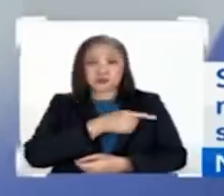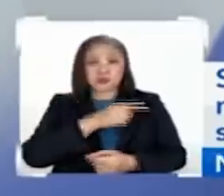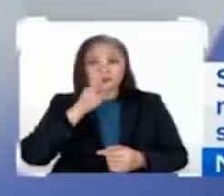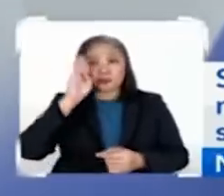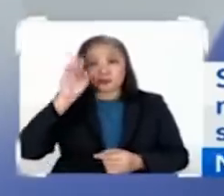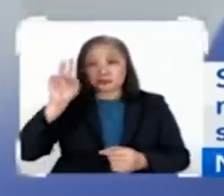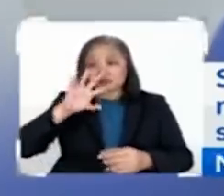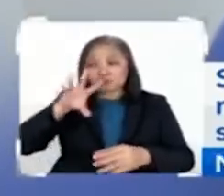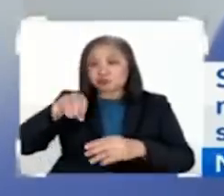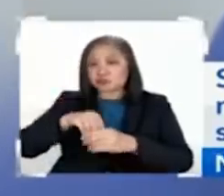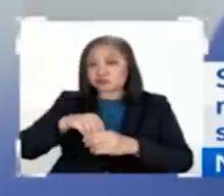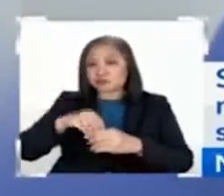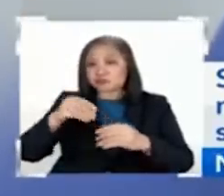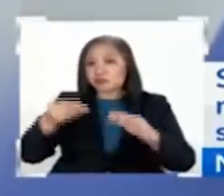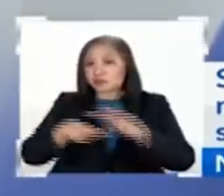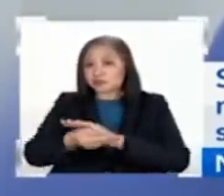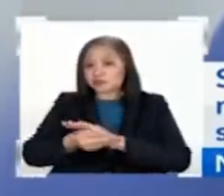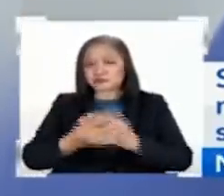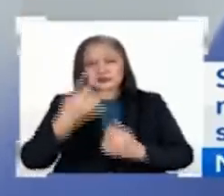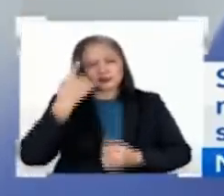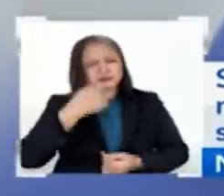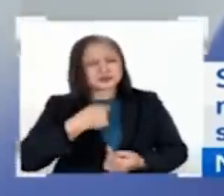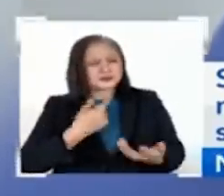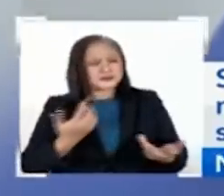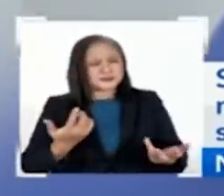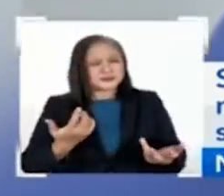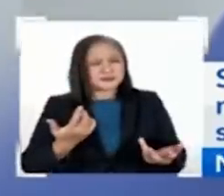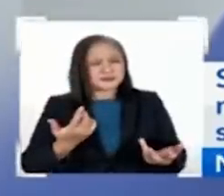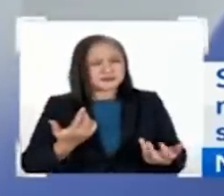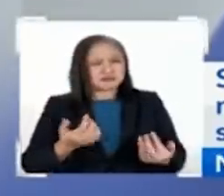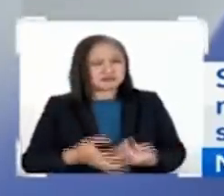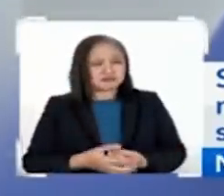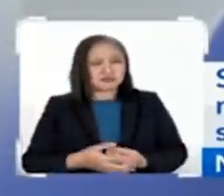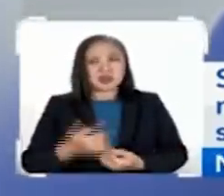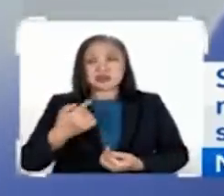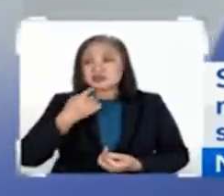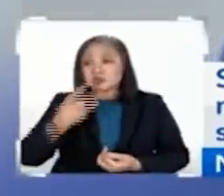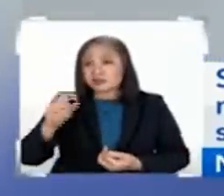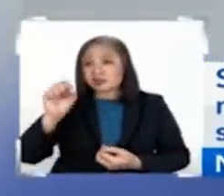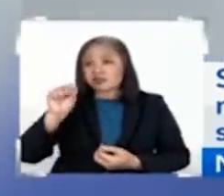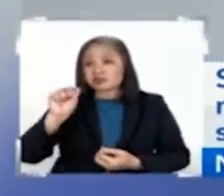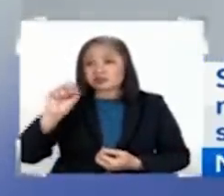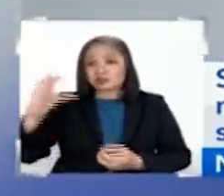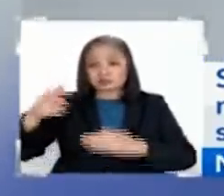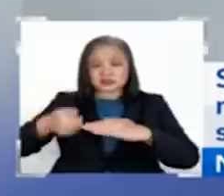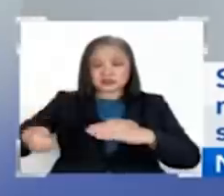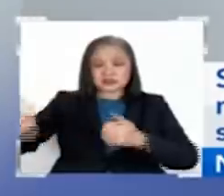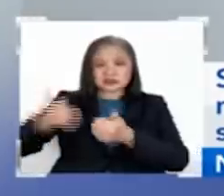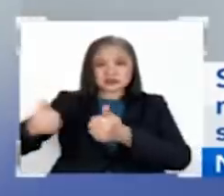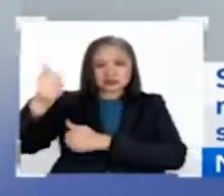sagot sa corruption si Marcos? Para sa akin, ayon sa Supreme Court, bakit hindi tayo maniniwala?